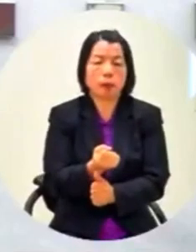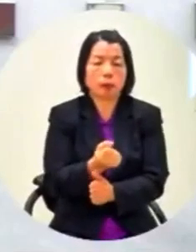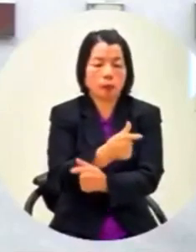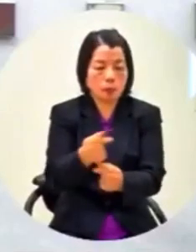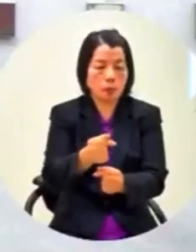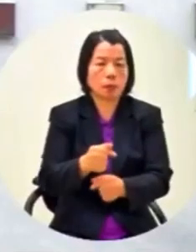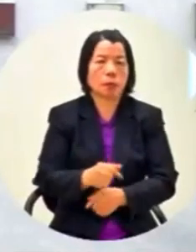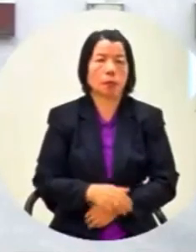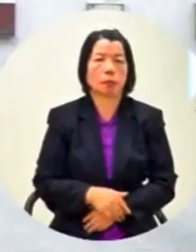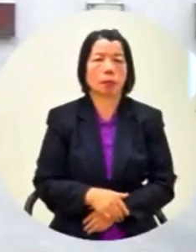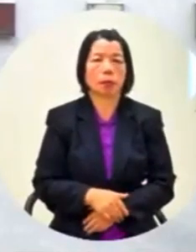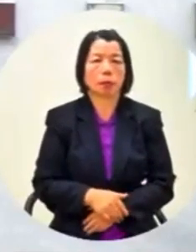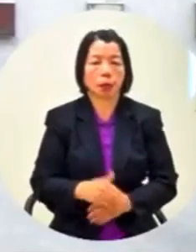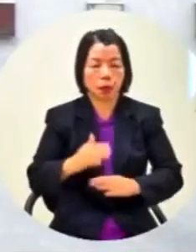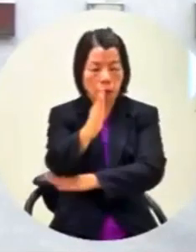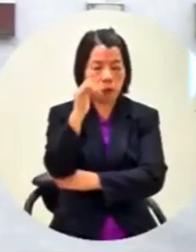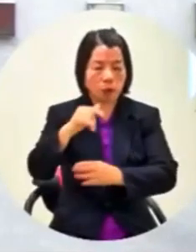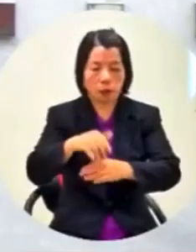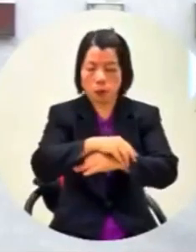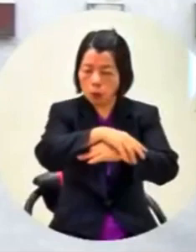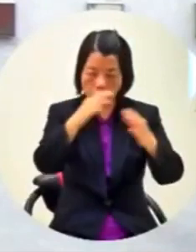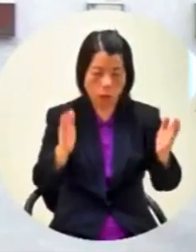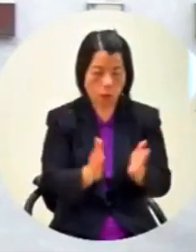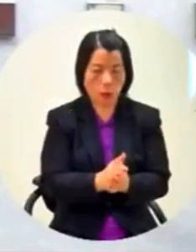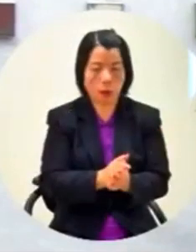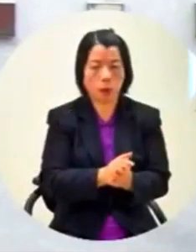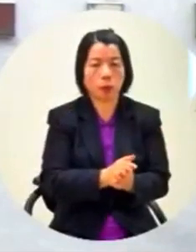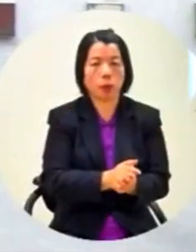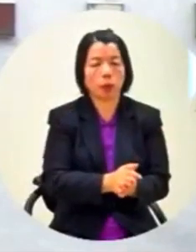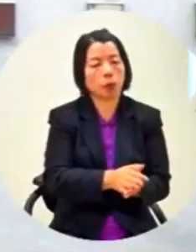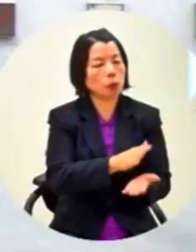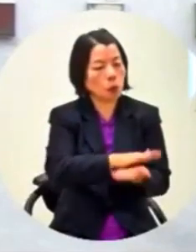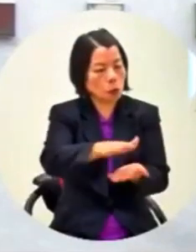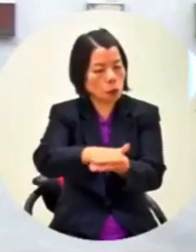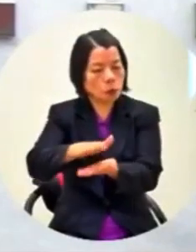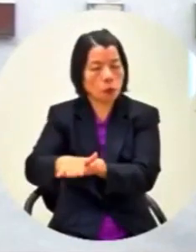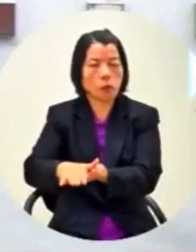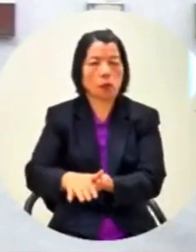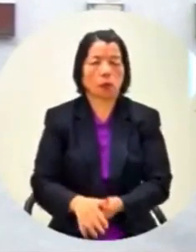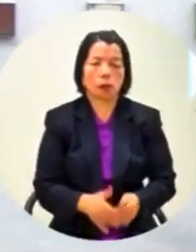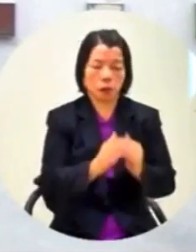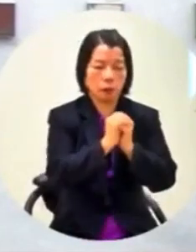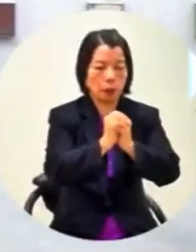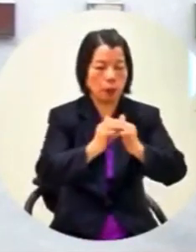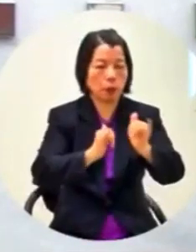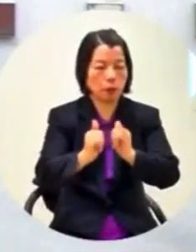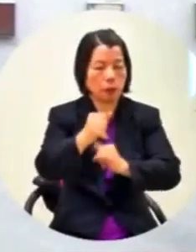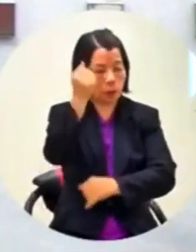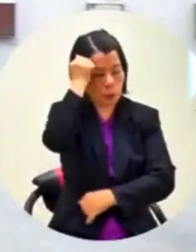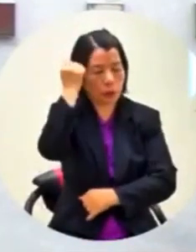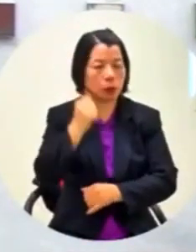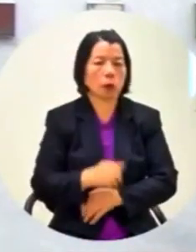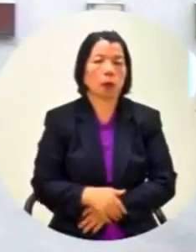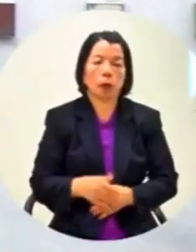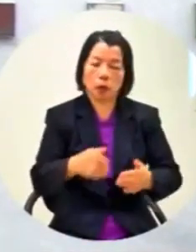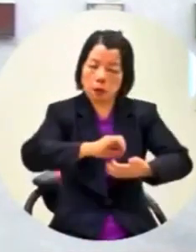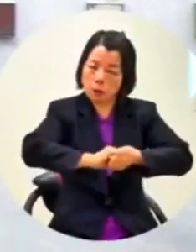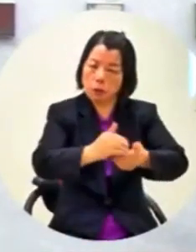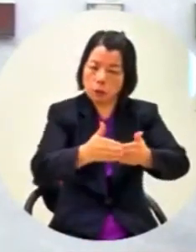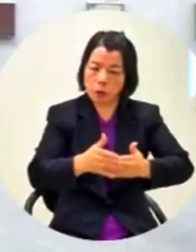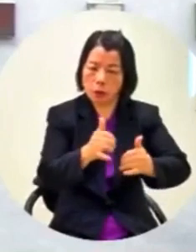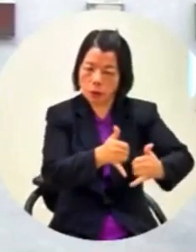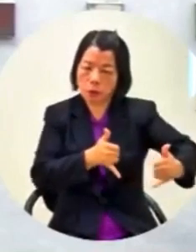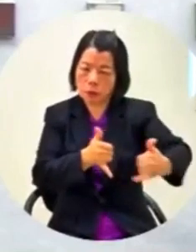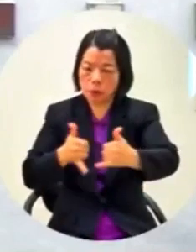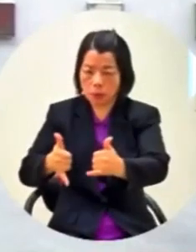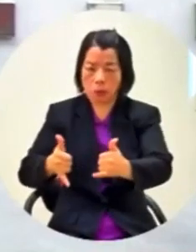全面的消毒。再一次要拜托市民朋友记住保持社交距离，勤洗